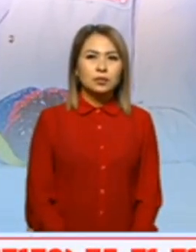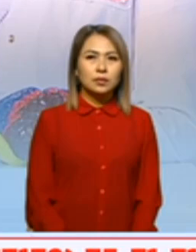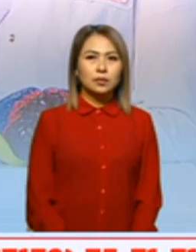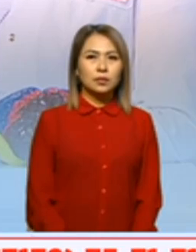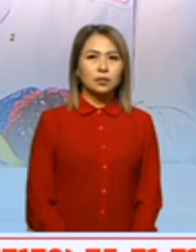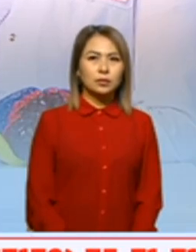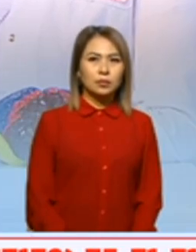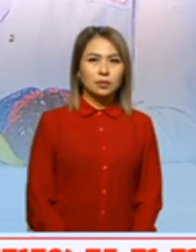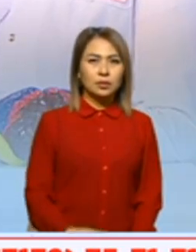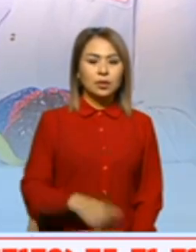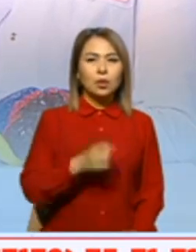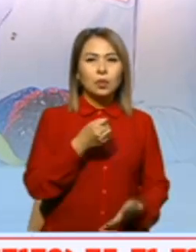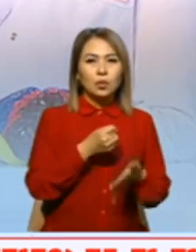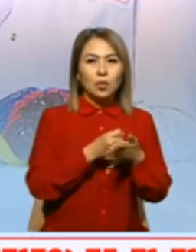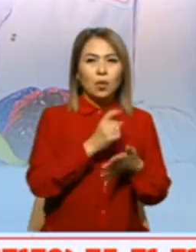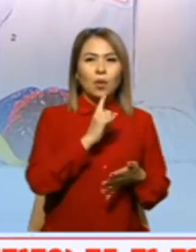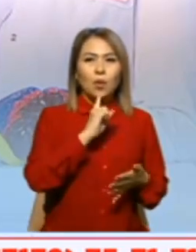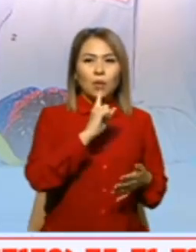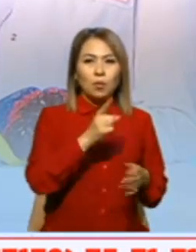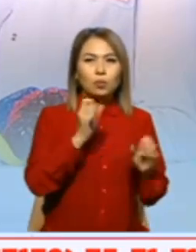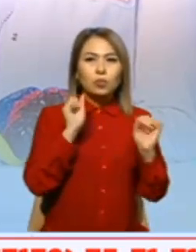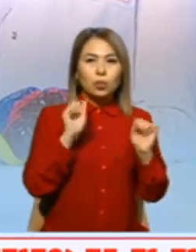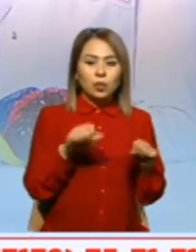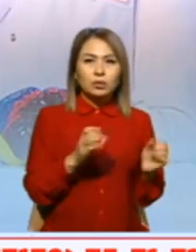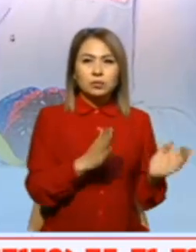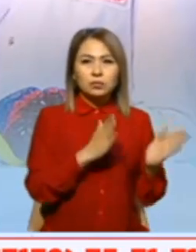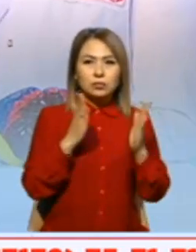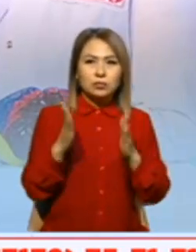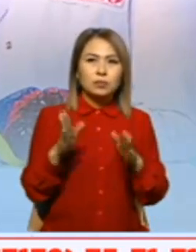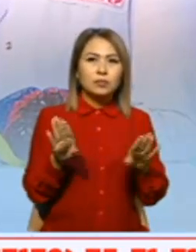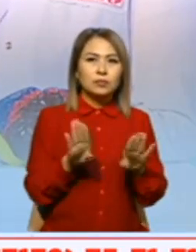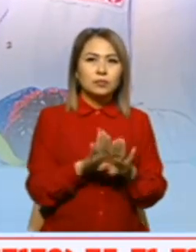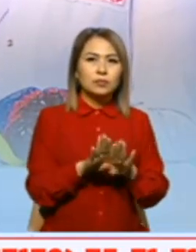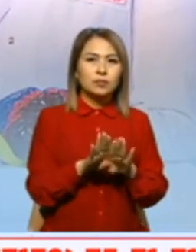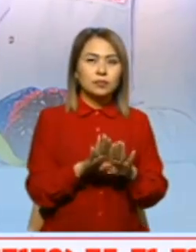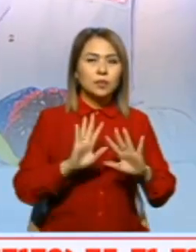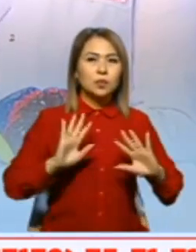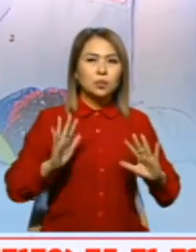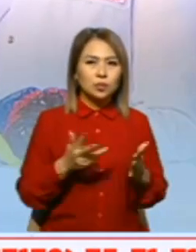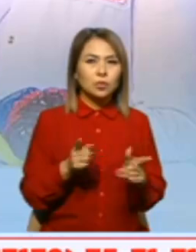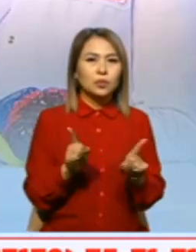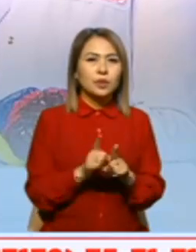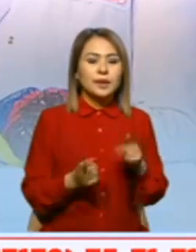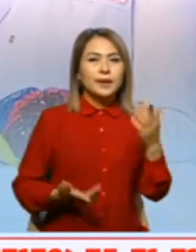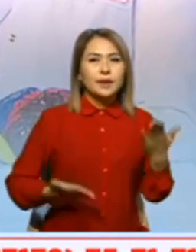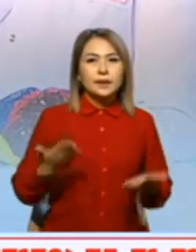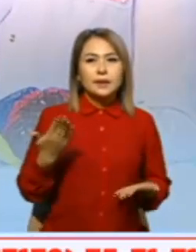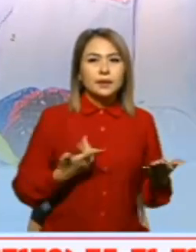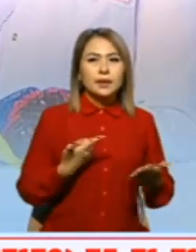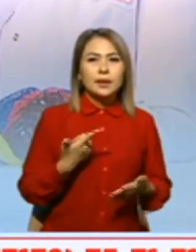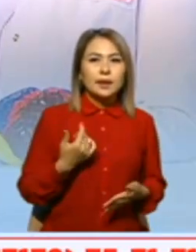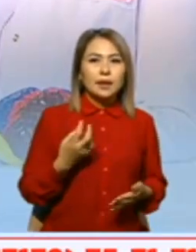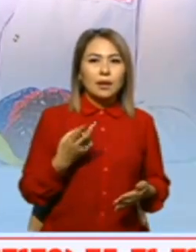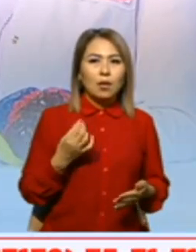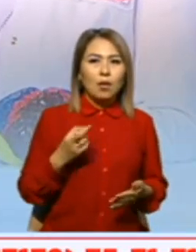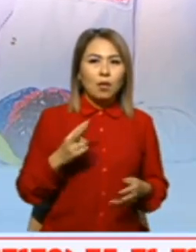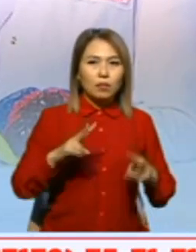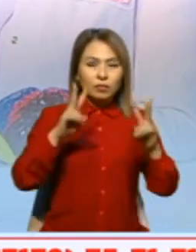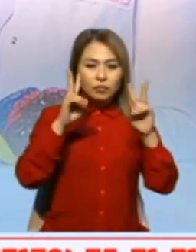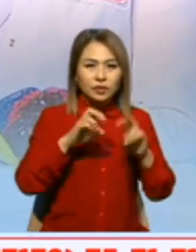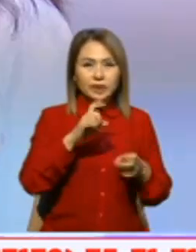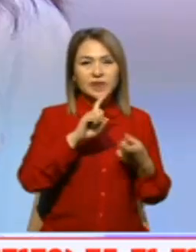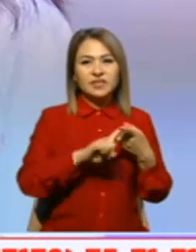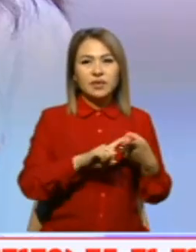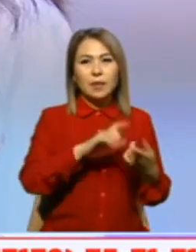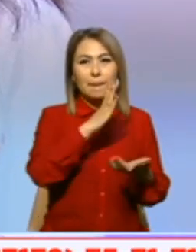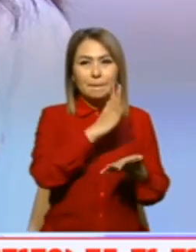болса, бір жылға дейін қоя тұрғаны дұрыс болар еді. Бұл жағдайда да, егер гинеколог қарап, сіздерде инфекция бар,